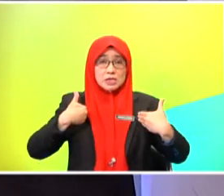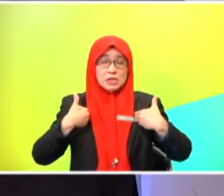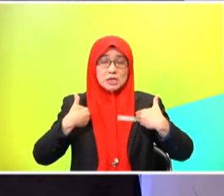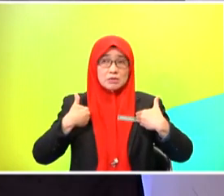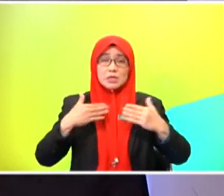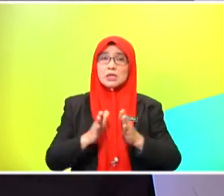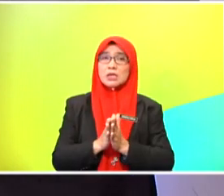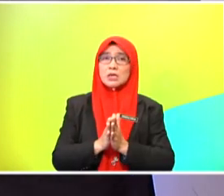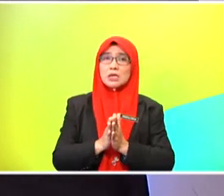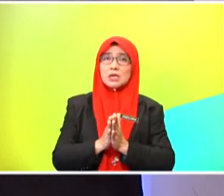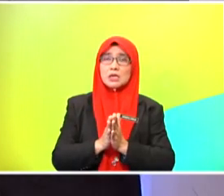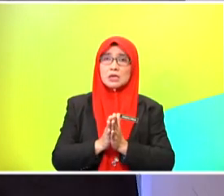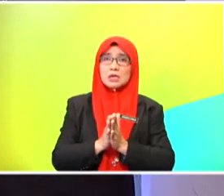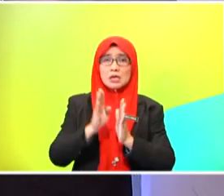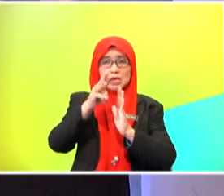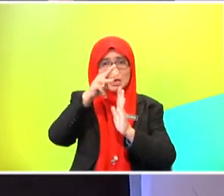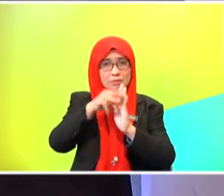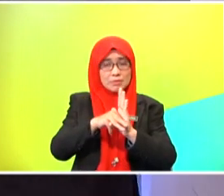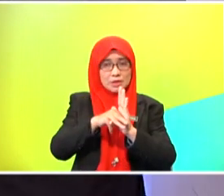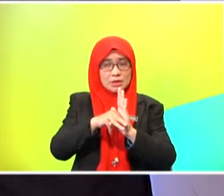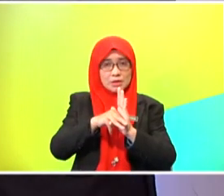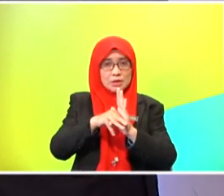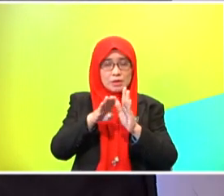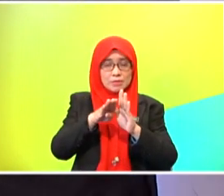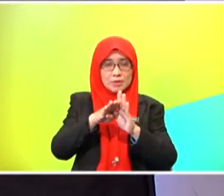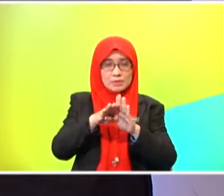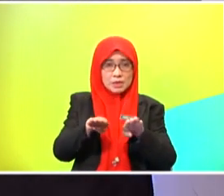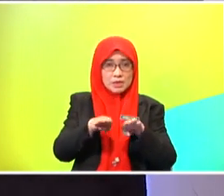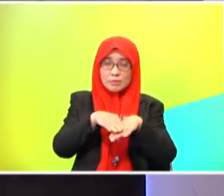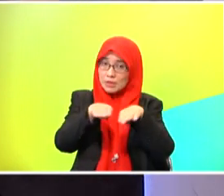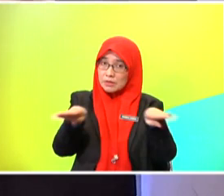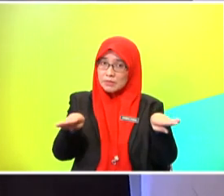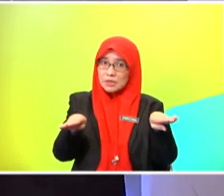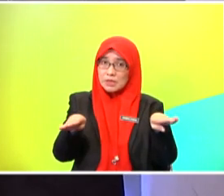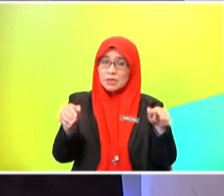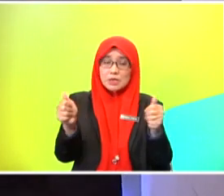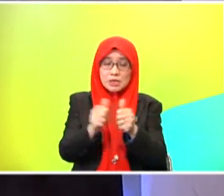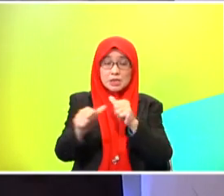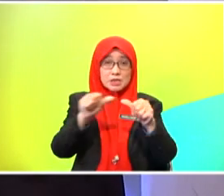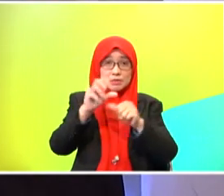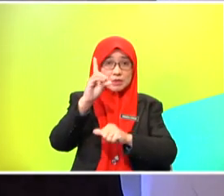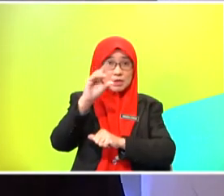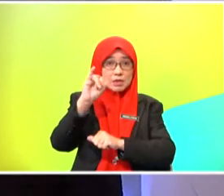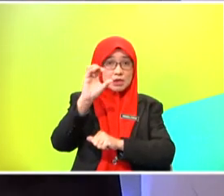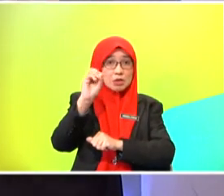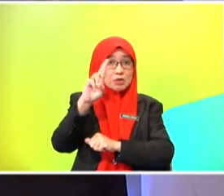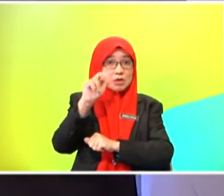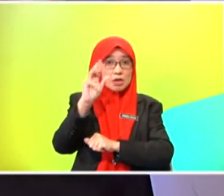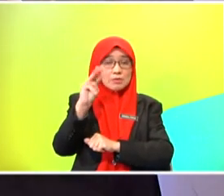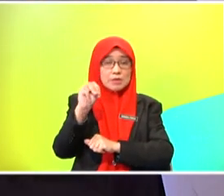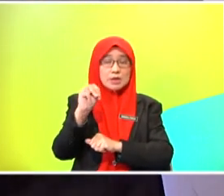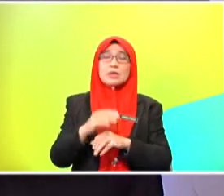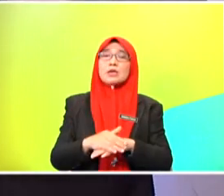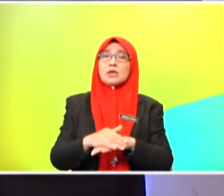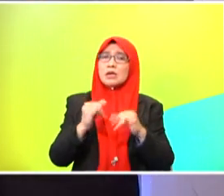cara pembiakan haiwan melalui aktiviti diorama yang Kak Ria lakukan tadi. Dan yang terakhir sekali, menjelaskan dengan